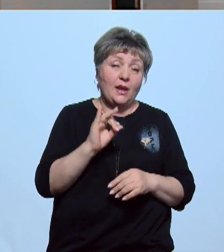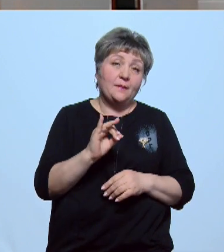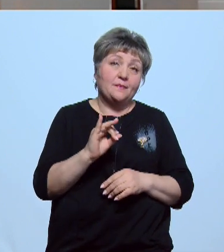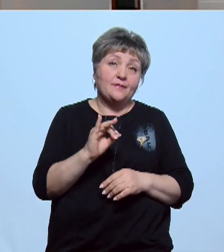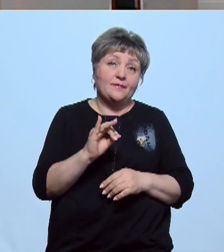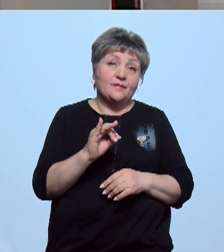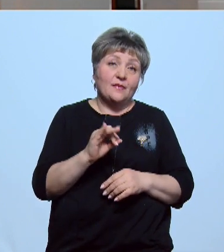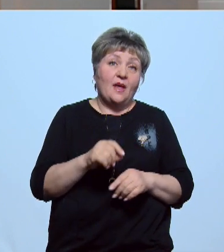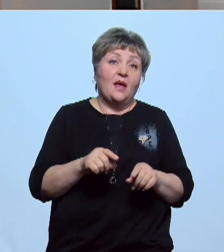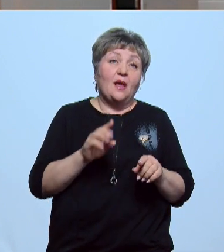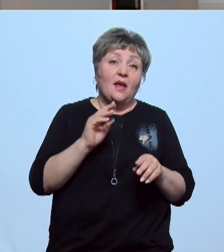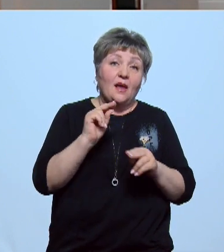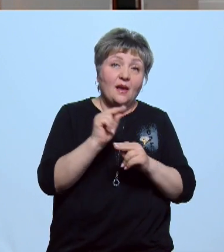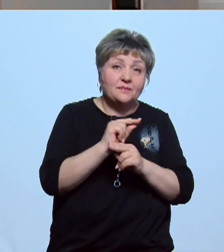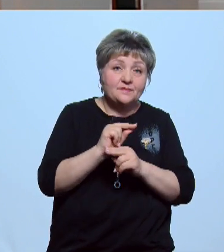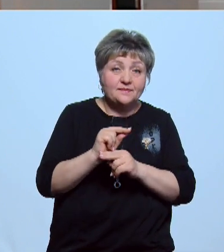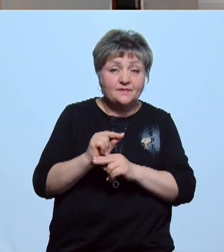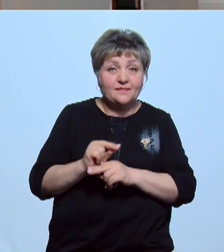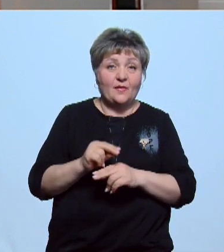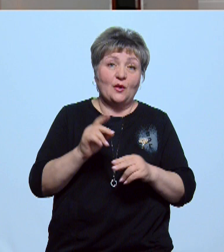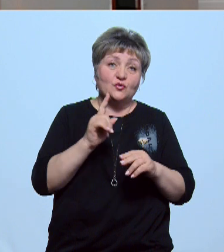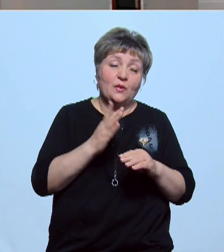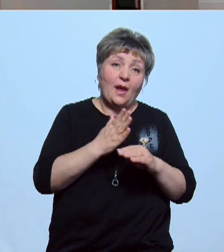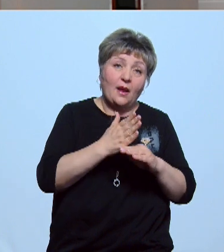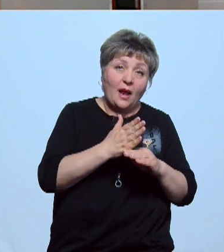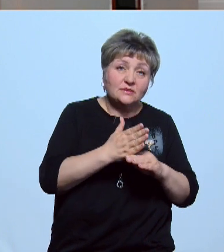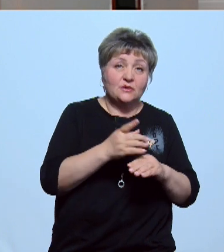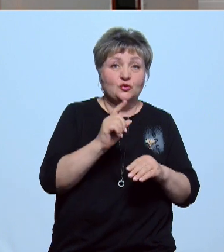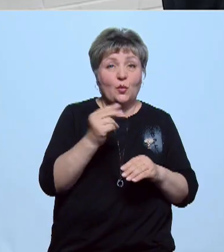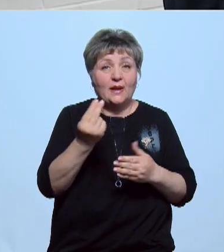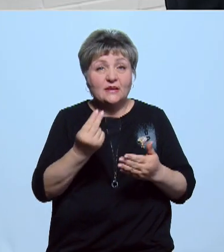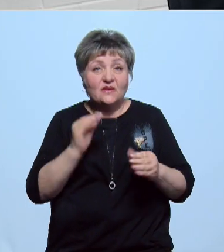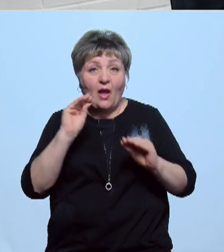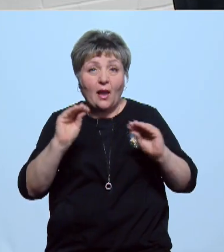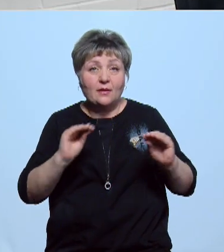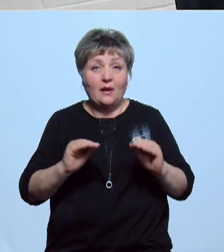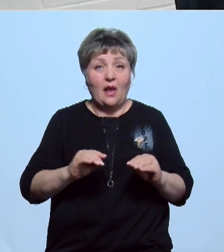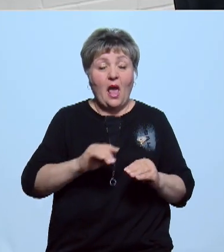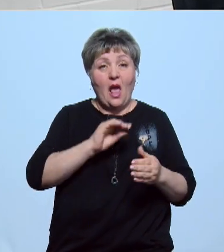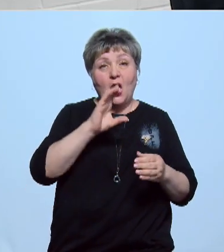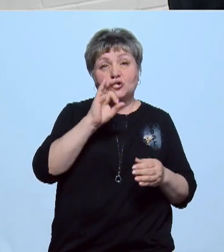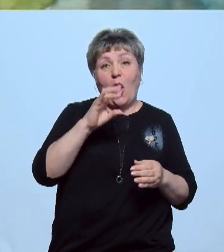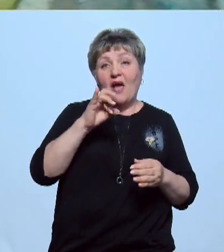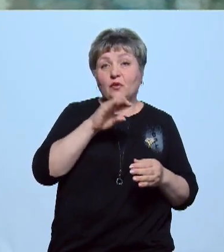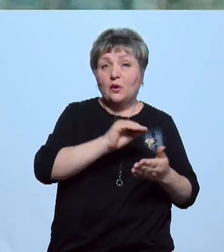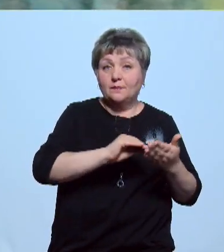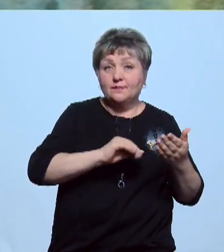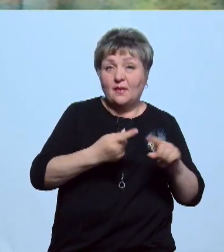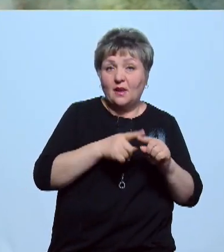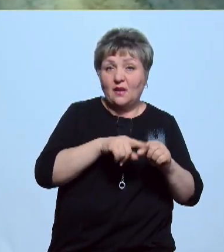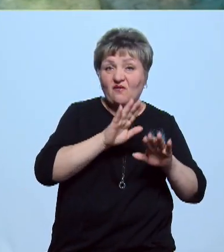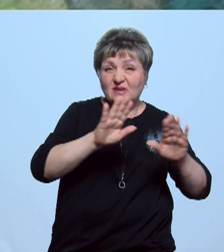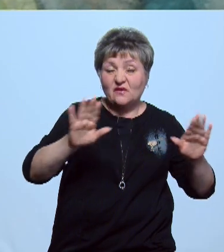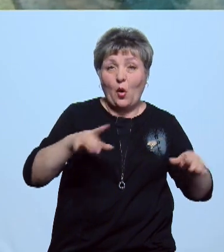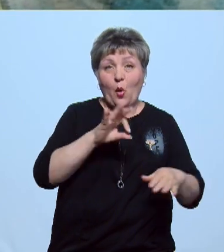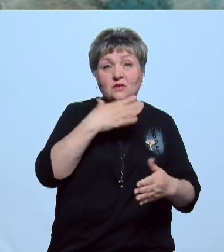его доделывать или там что-то резать, может быть, что-то рисовать. Соавтор выставки Анна Образцова. И у